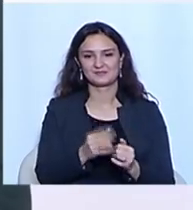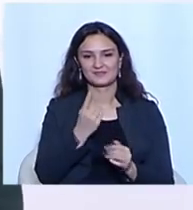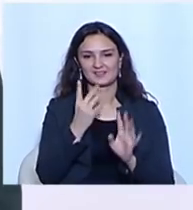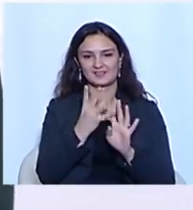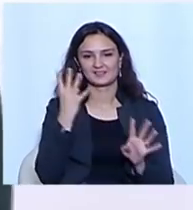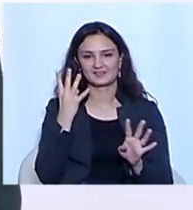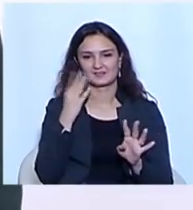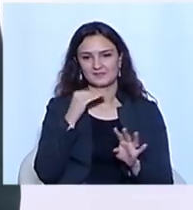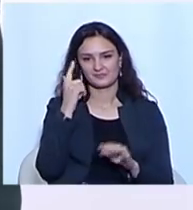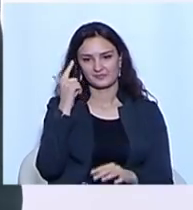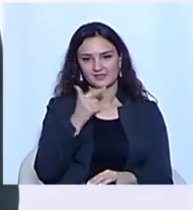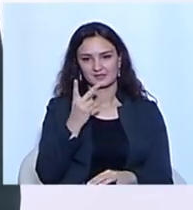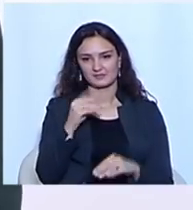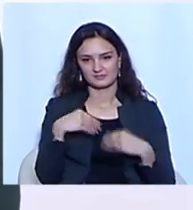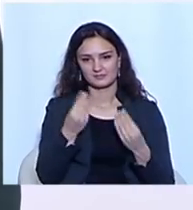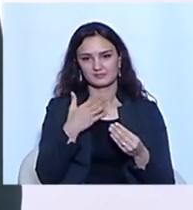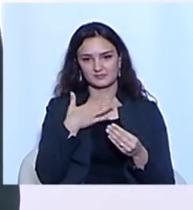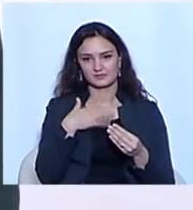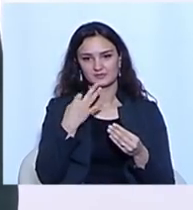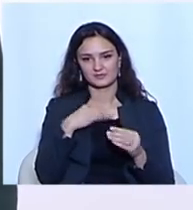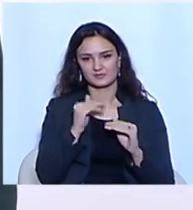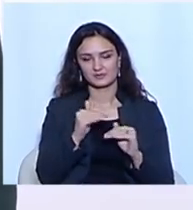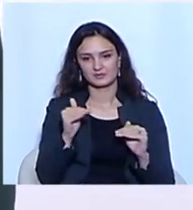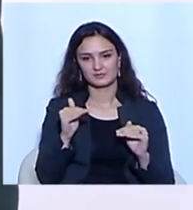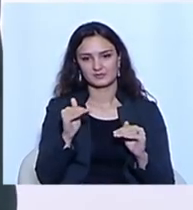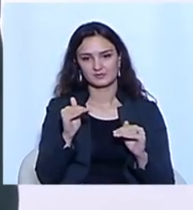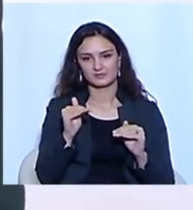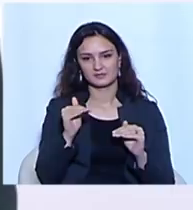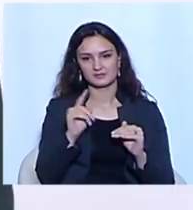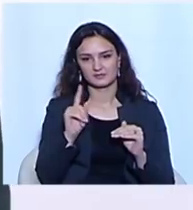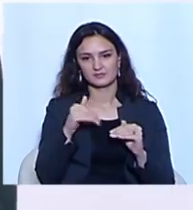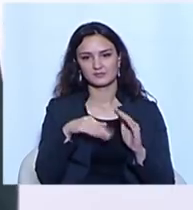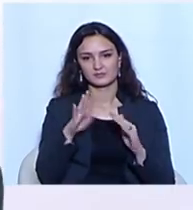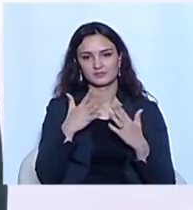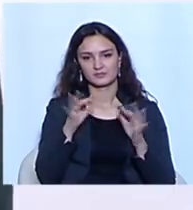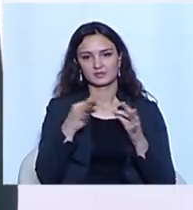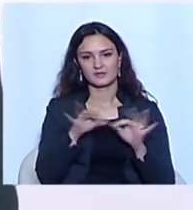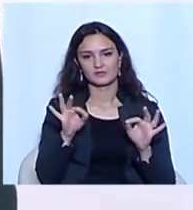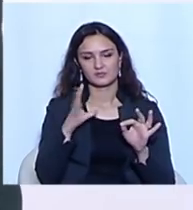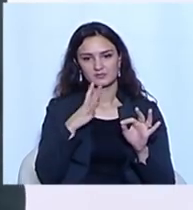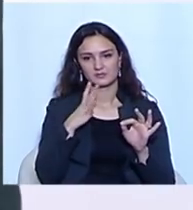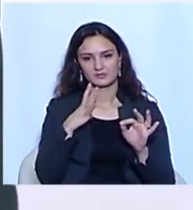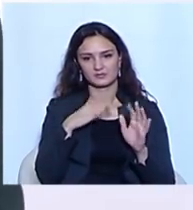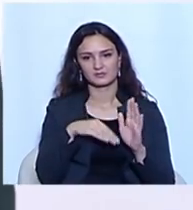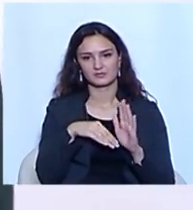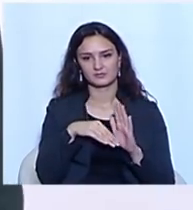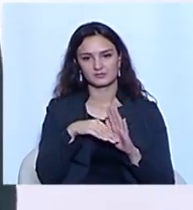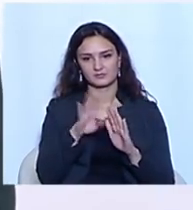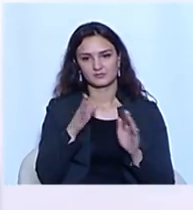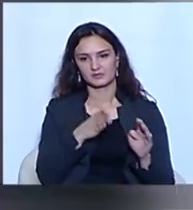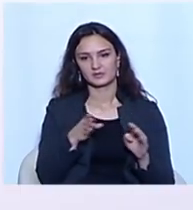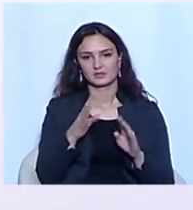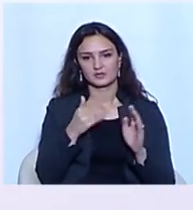რიგში განათლება უნდა მივცეთ ჩვენ შვილებს, რომ უფრო თავისუფლები იყვნენ და უფრო გაიკაფონ